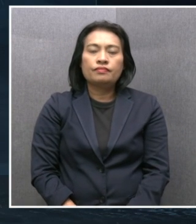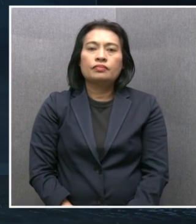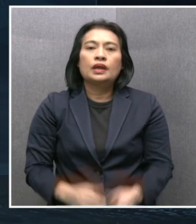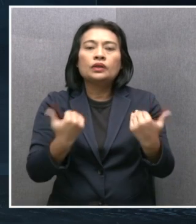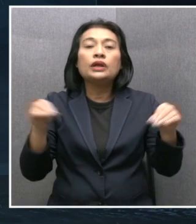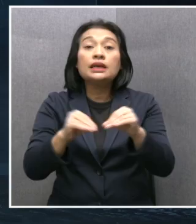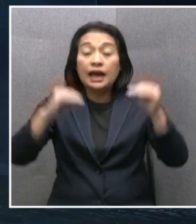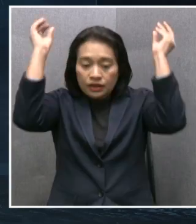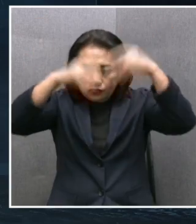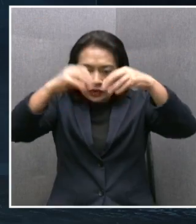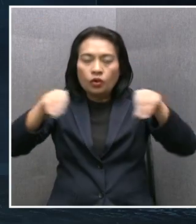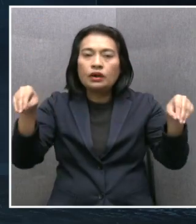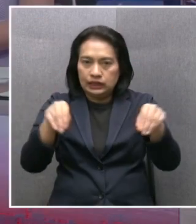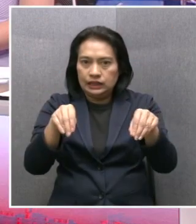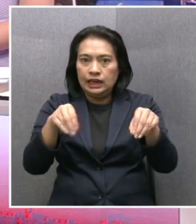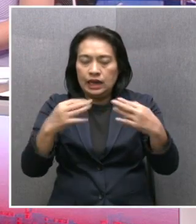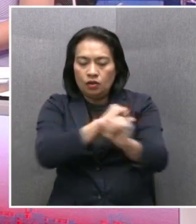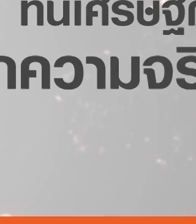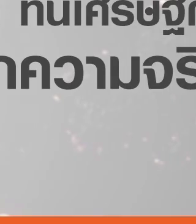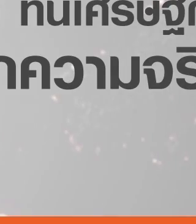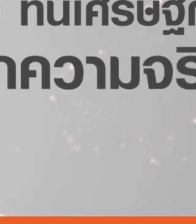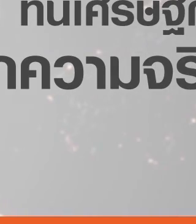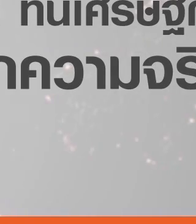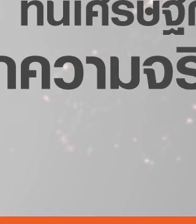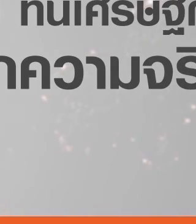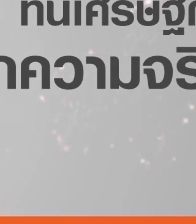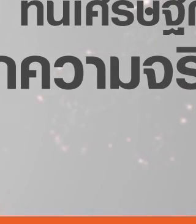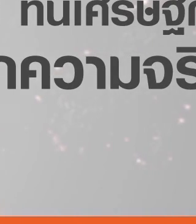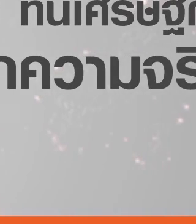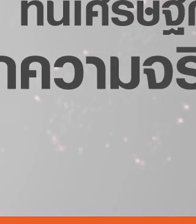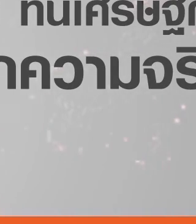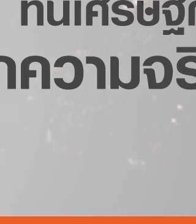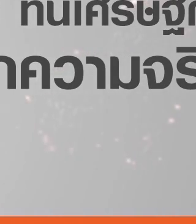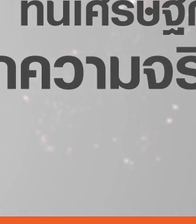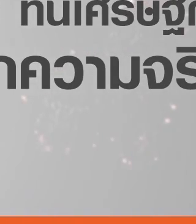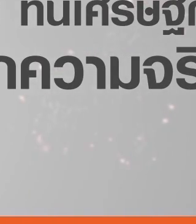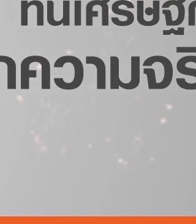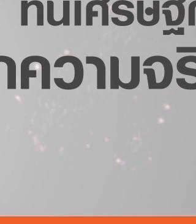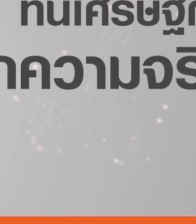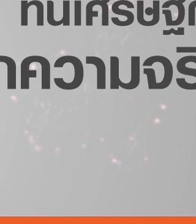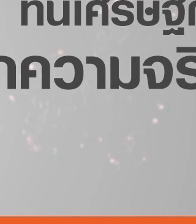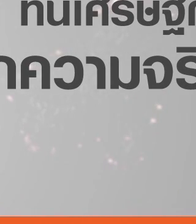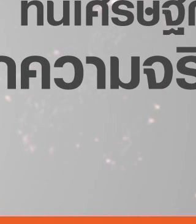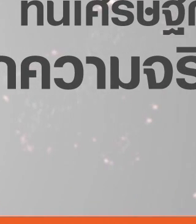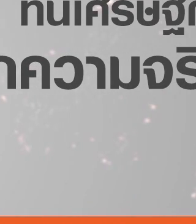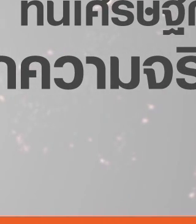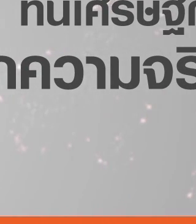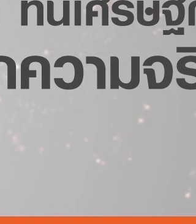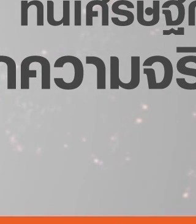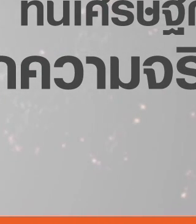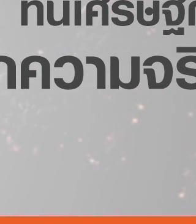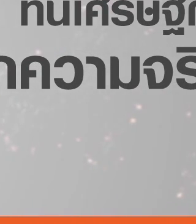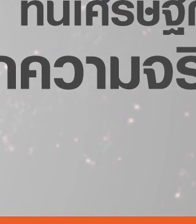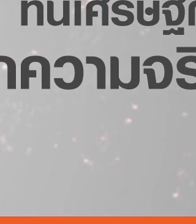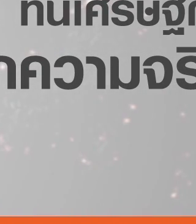วนะครับแต่ก็ต้องเตรียมพร้อมรับมือกับความแห้งแล้งด้วย ขอบคุณที่ติดตามรับชมรายการ TNN News ข่าวเที่ยงนะคะแล้วก็อย่าลืมก